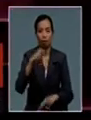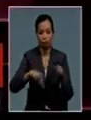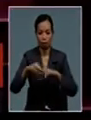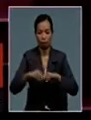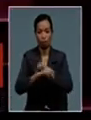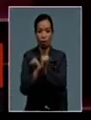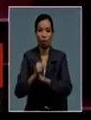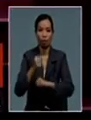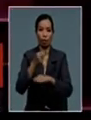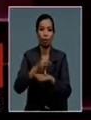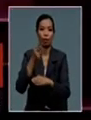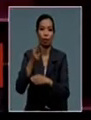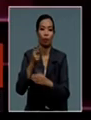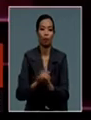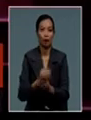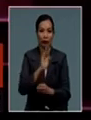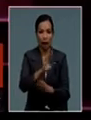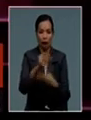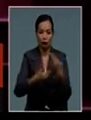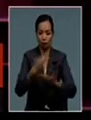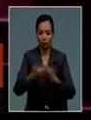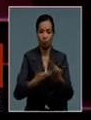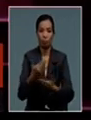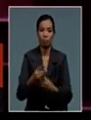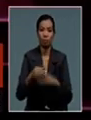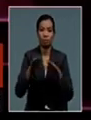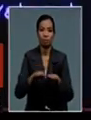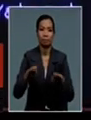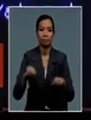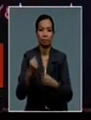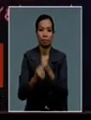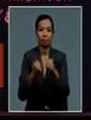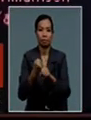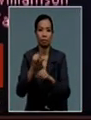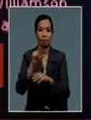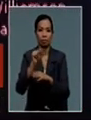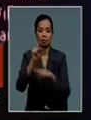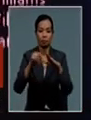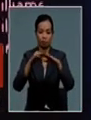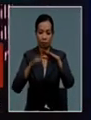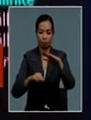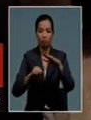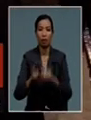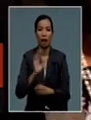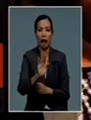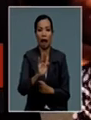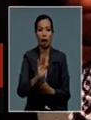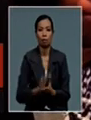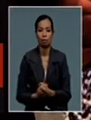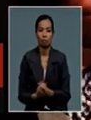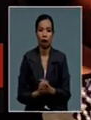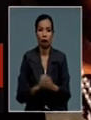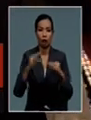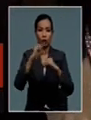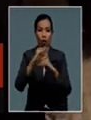นี้แล้วรวมไปถึงการห้ามจำหน่ายปืนไรเฟิลให้กับผู้ที่มีอายุต่ำกว่า21ปีแล้วก็ยังครอบคลุมไปถึงโครง